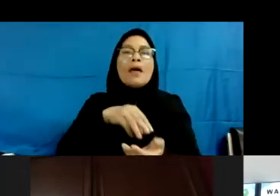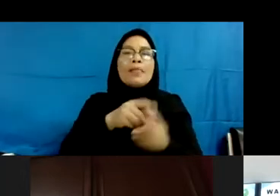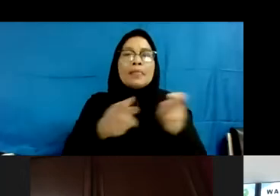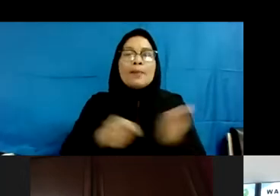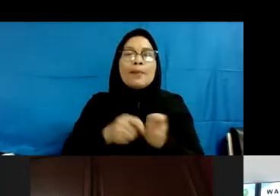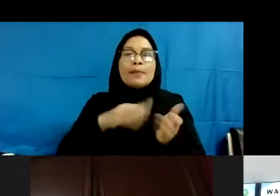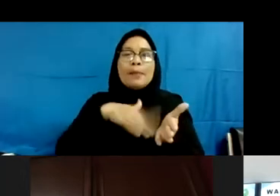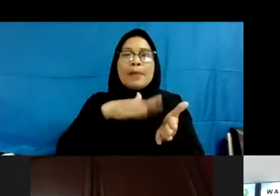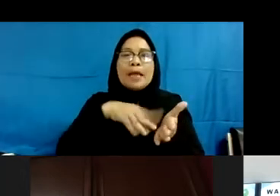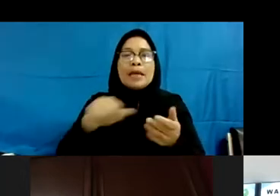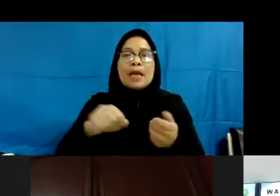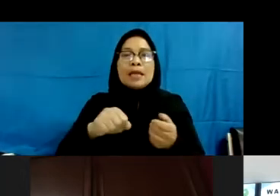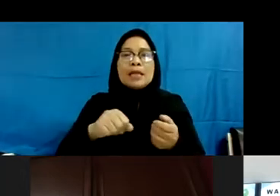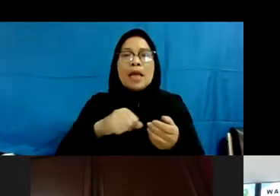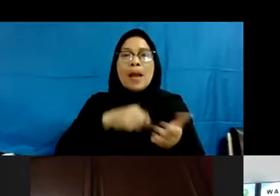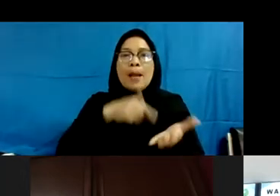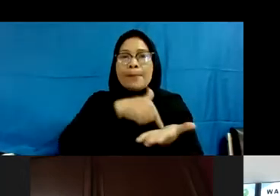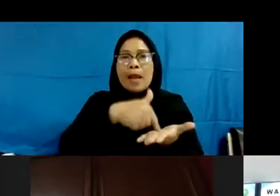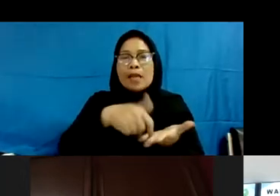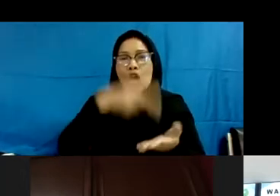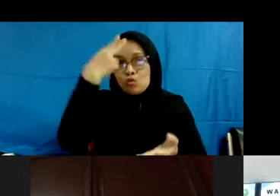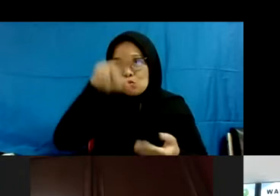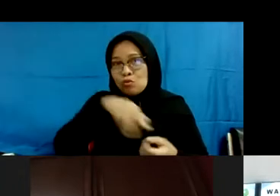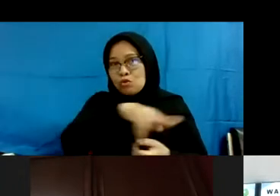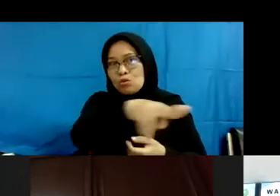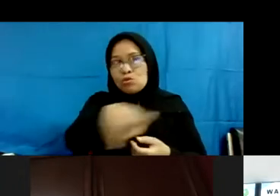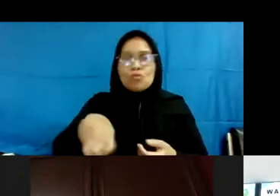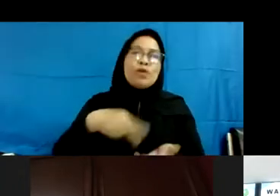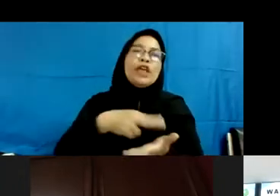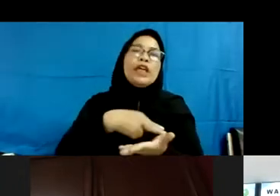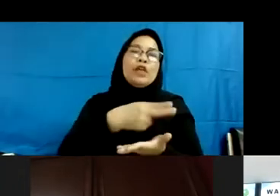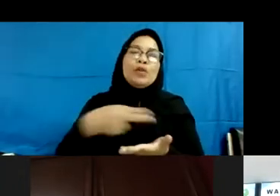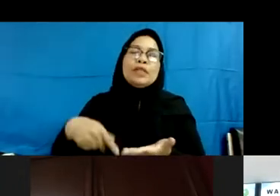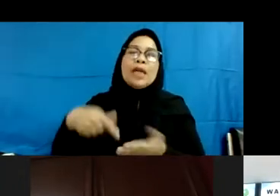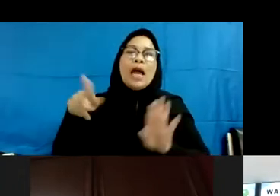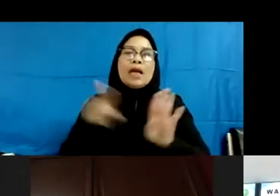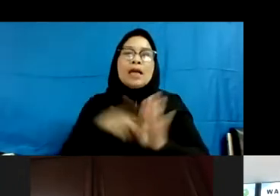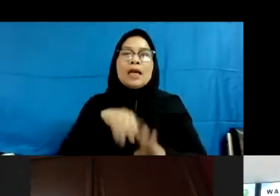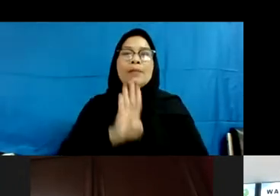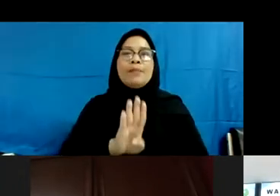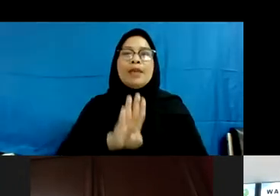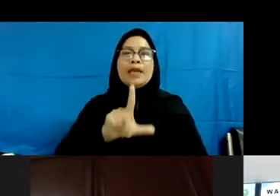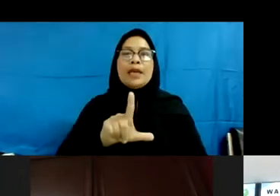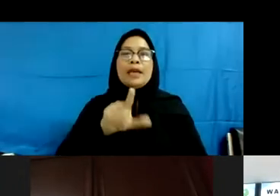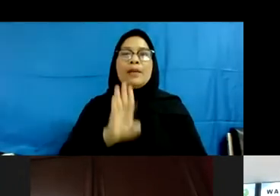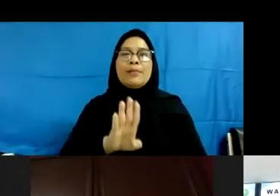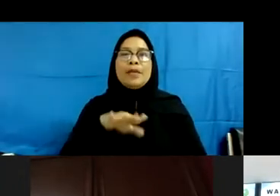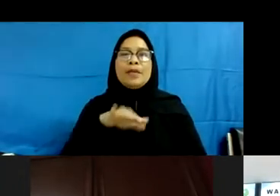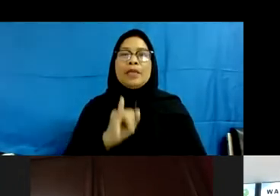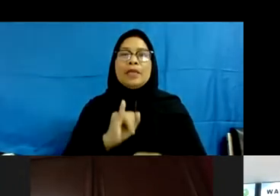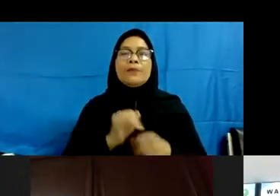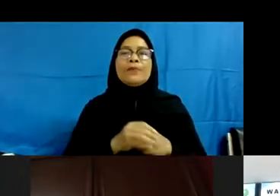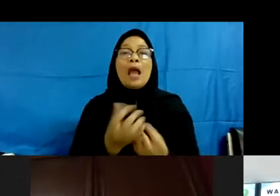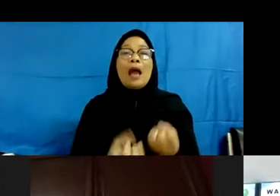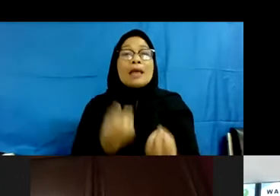Braille di seluruh Indonesia, dari seluruh Indonesia ke BLBI. Jadi sarana dan prasarana juga perlu